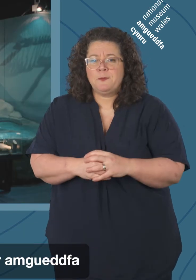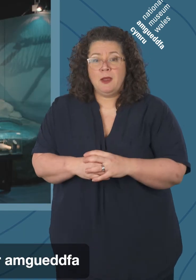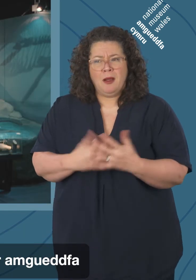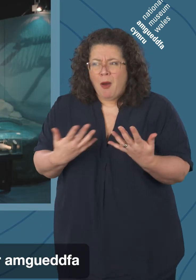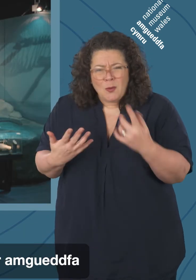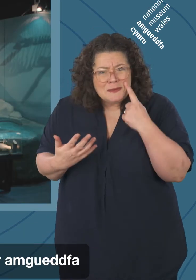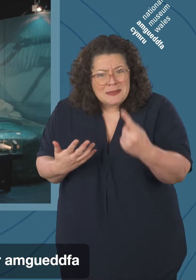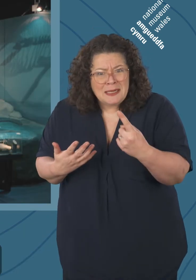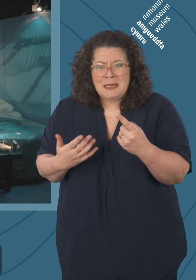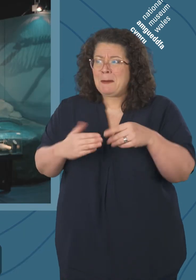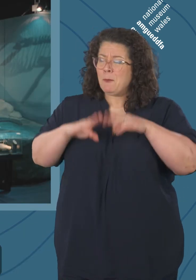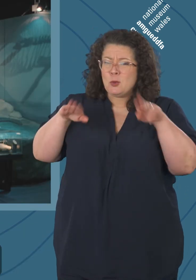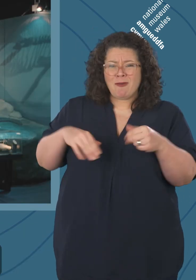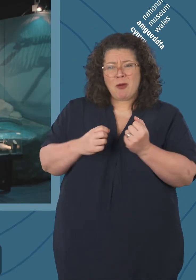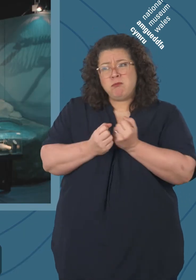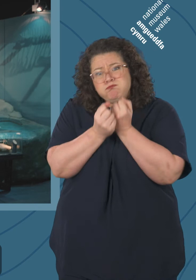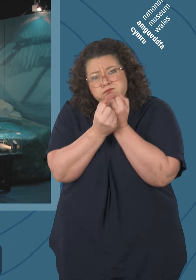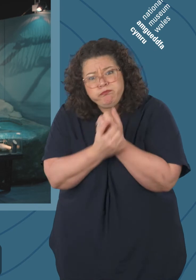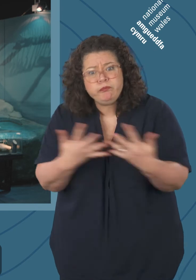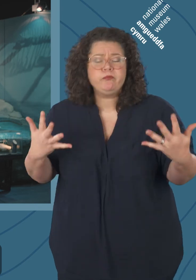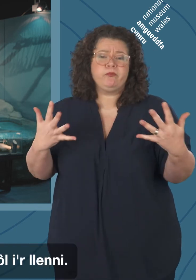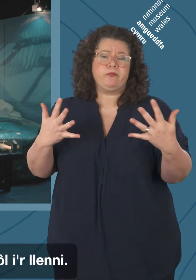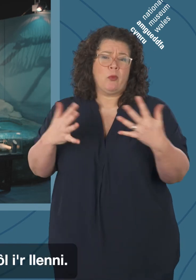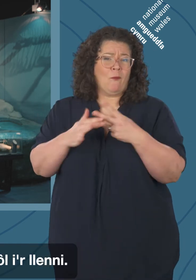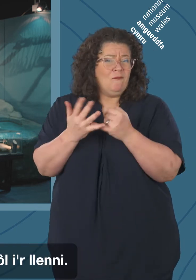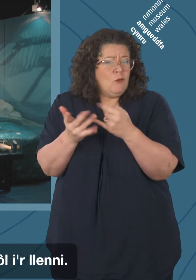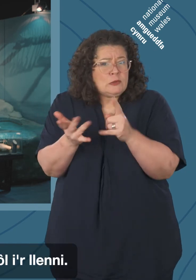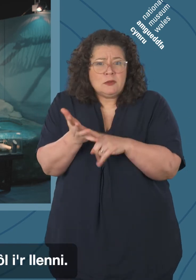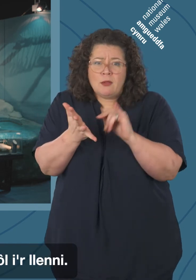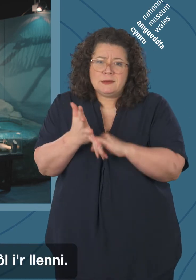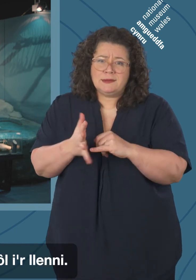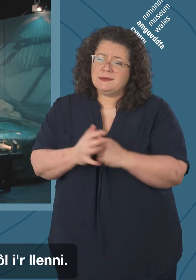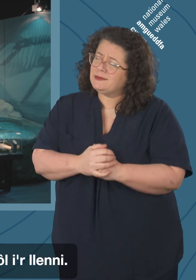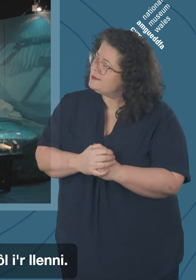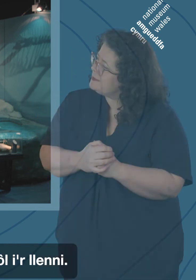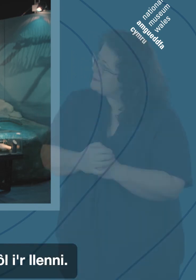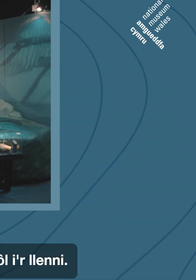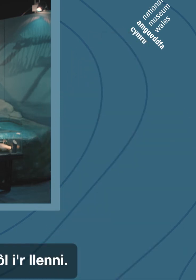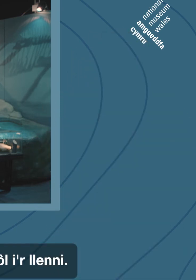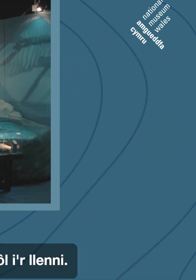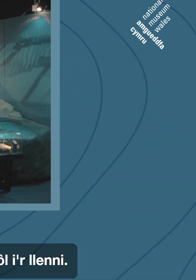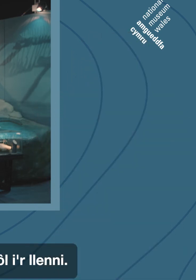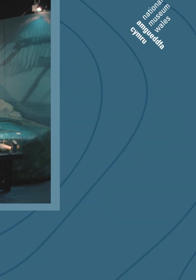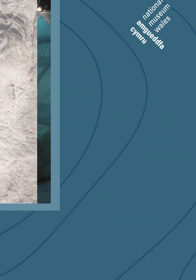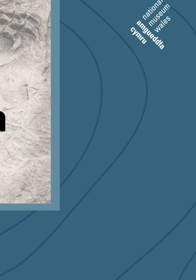gwelwn, mae gan yr amgeddau lawer o ffosilau. Mae hyd yn oed rhagor y tu ôl yr clenni.